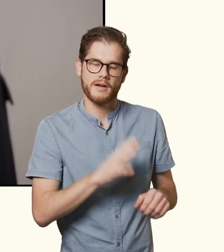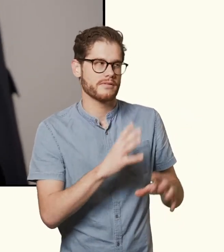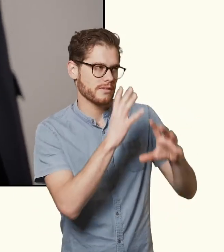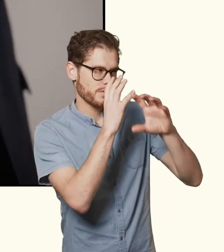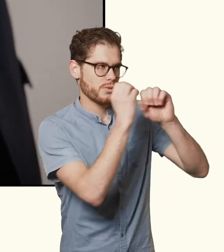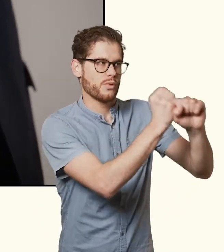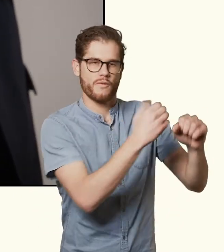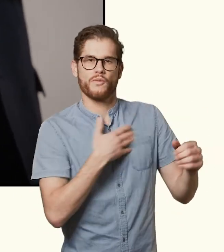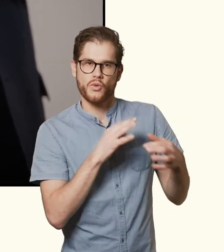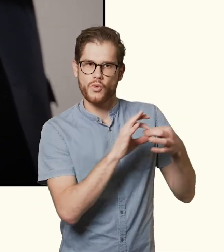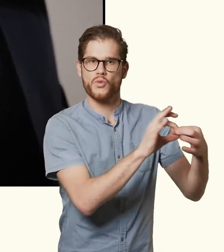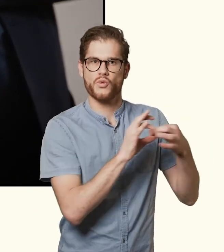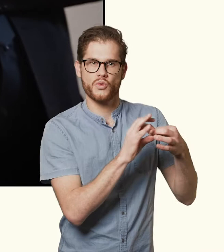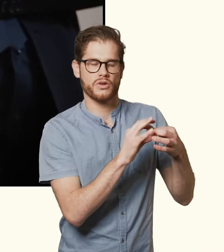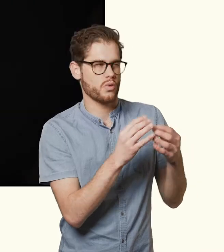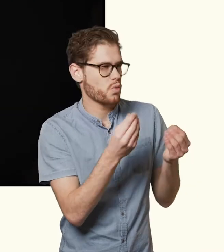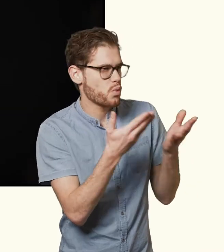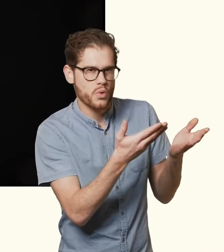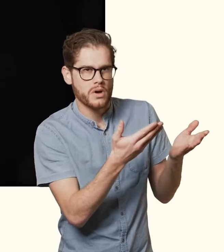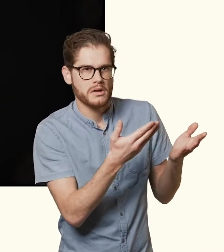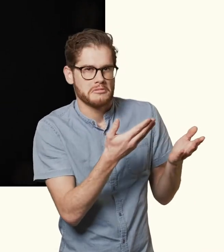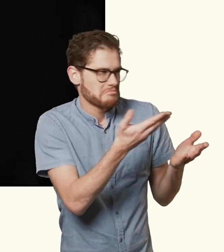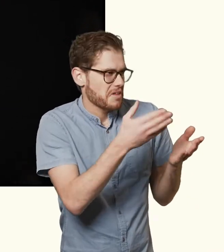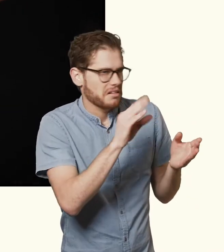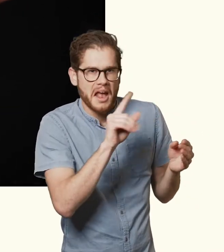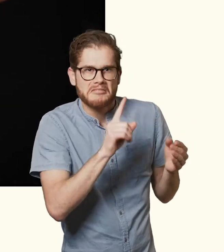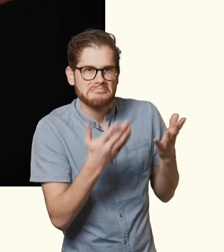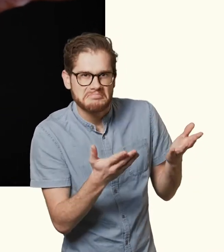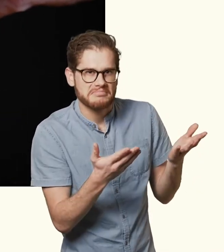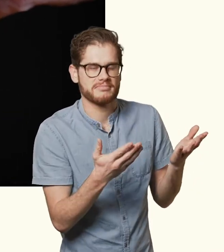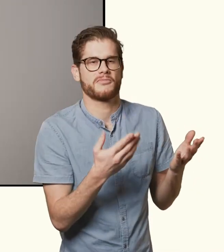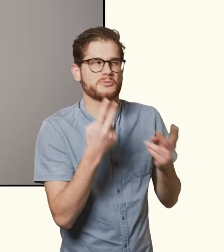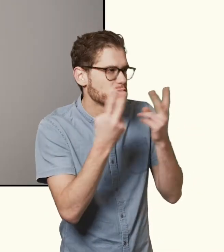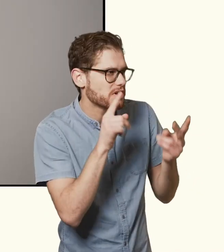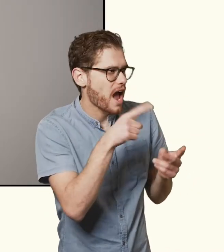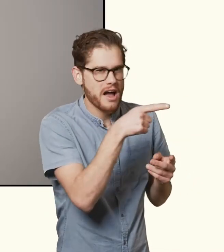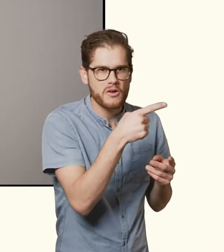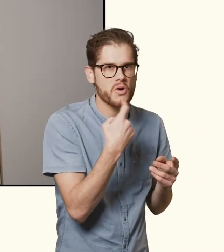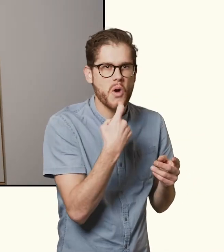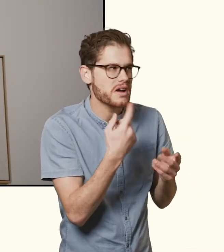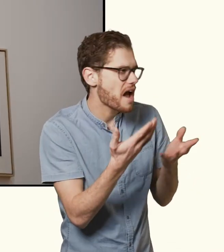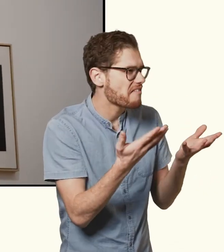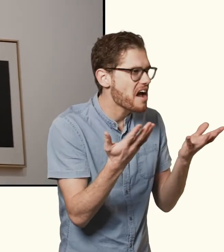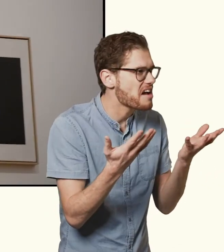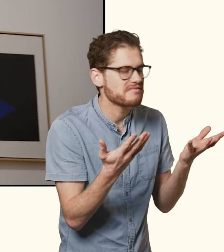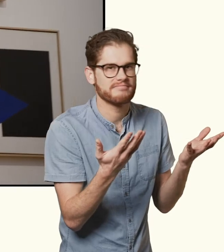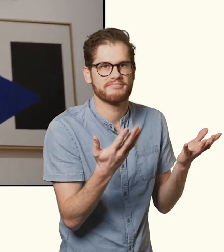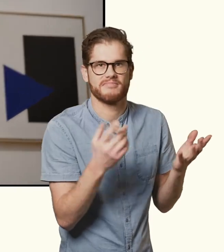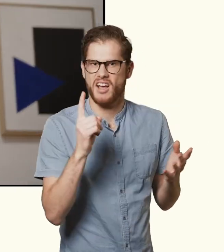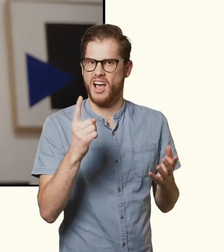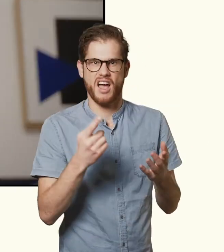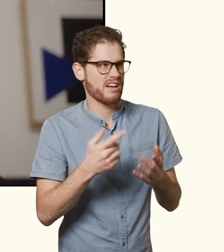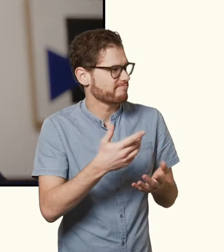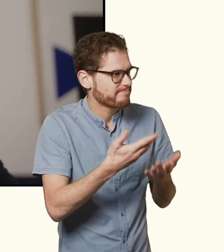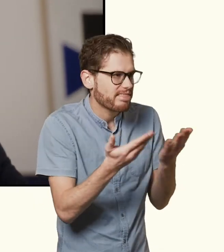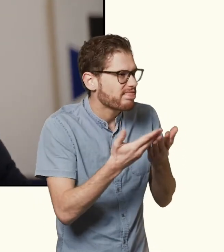heel simpel uit. En toch, ja, het blijft je boeien, het blijft je trekken. Hoe zit het dan in elkaar? Wat heb je gedaan? Op zoek